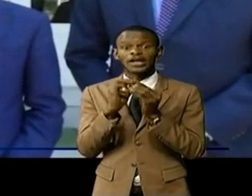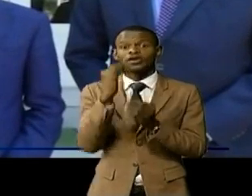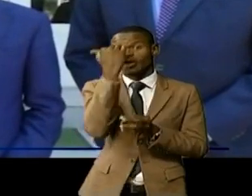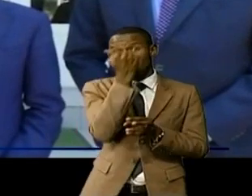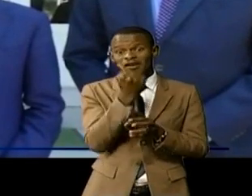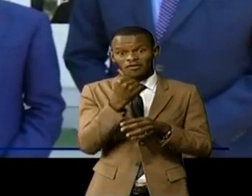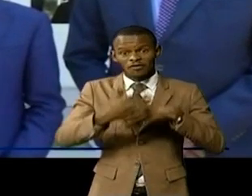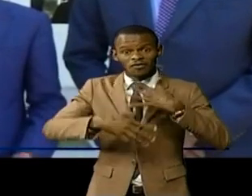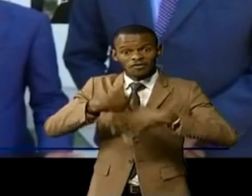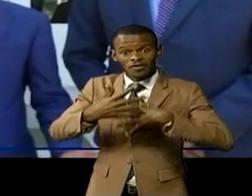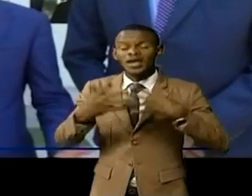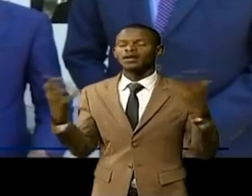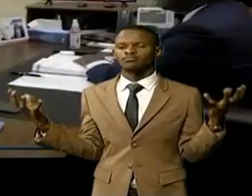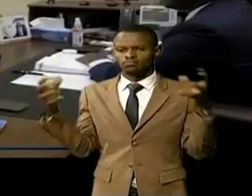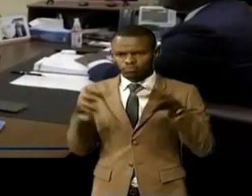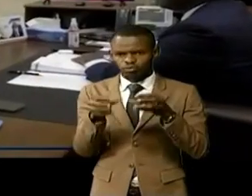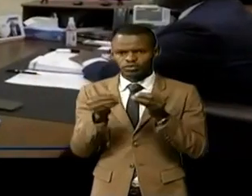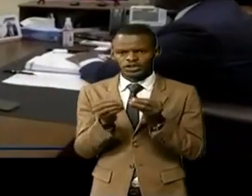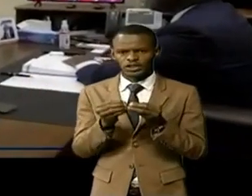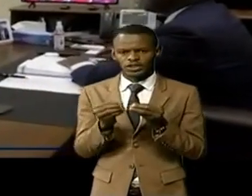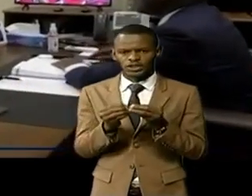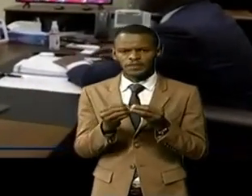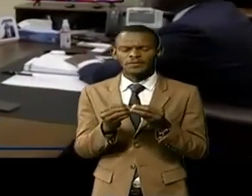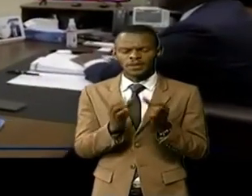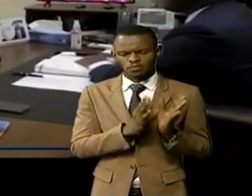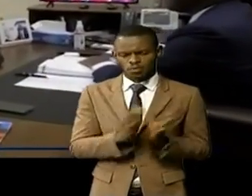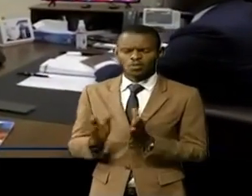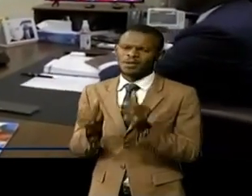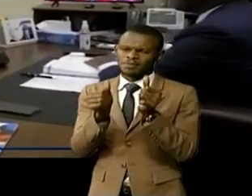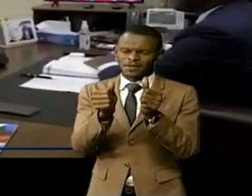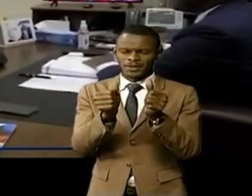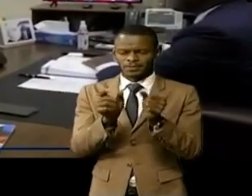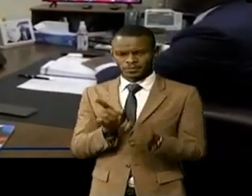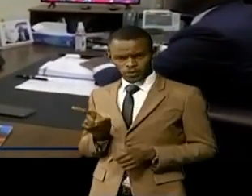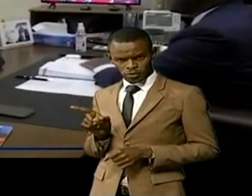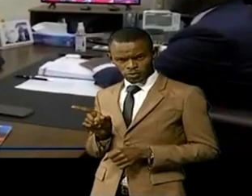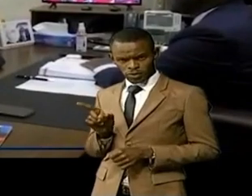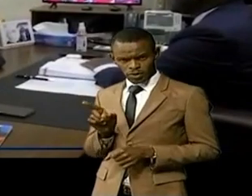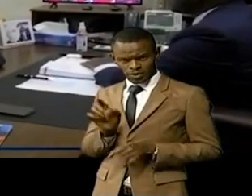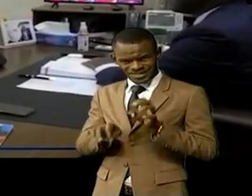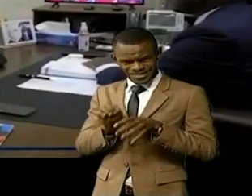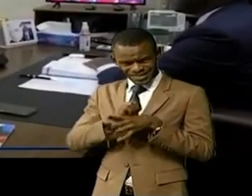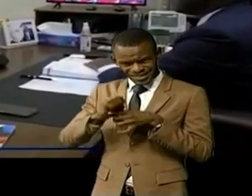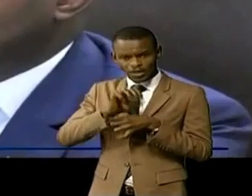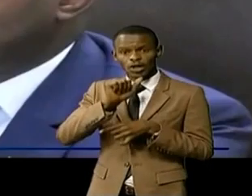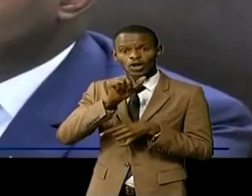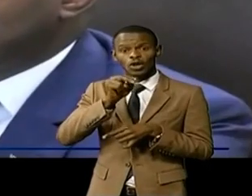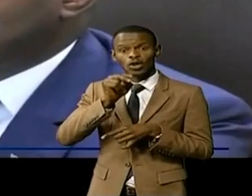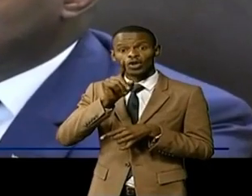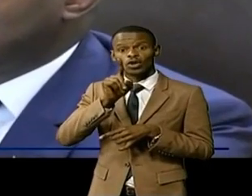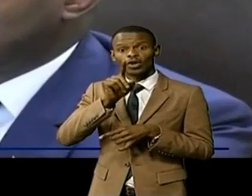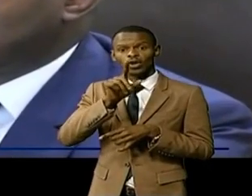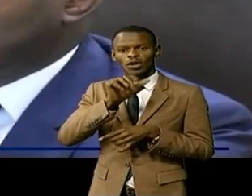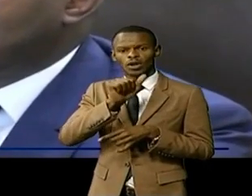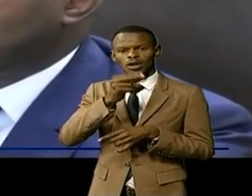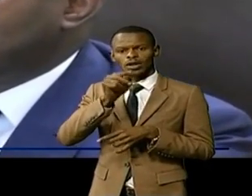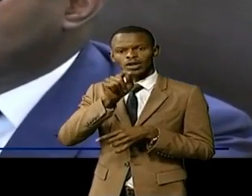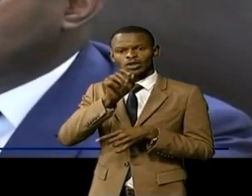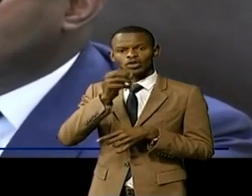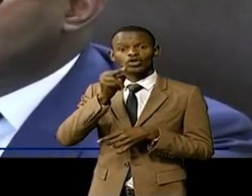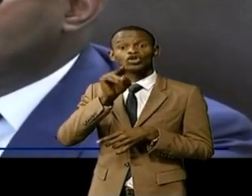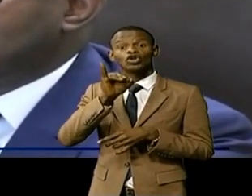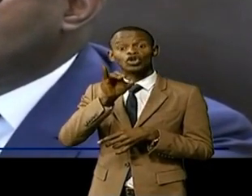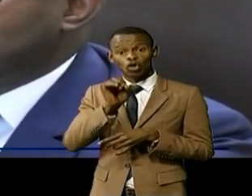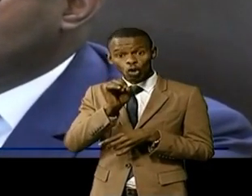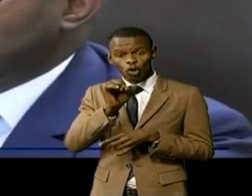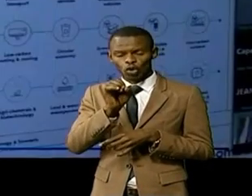important qu'organiser le forum. Et comme annoncé par Antonio Pedro, quelques heures après, le chef de l'exécutif national a suivi